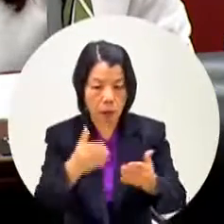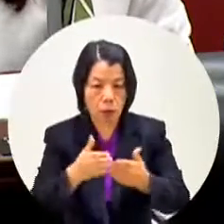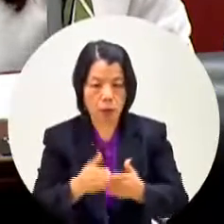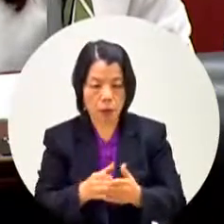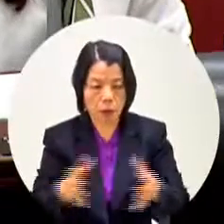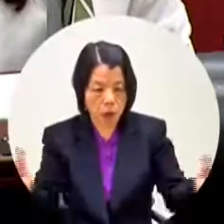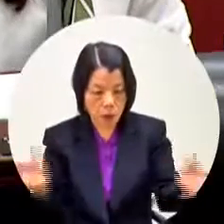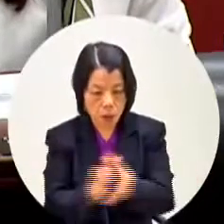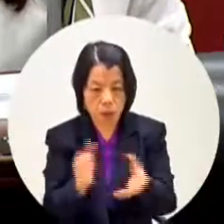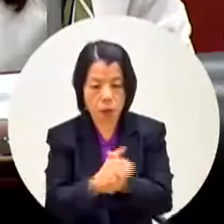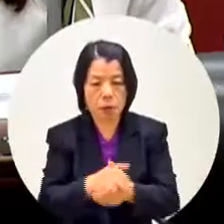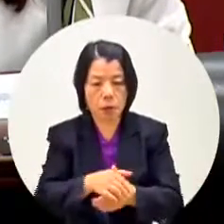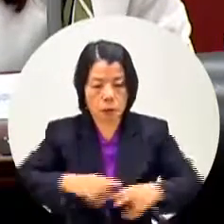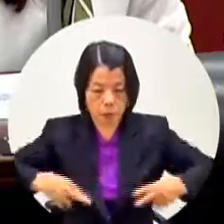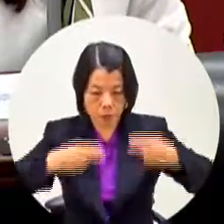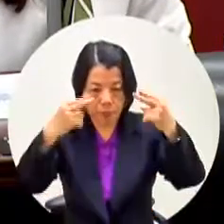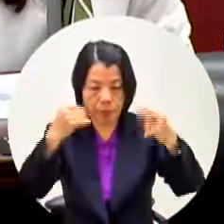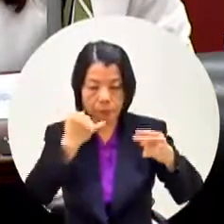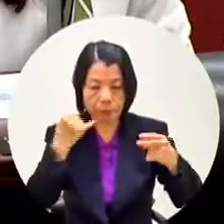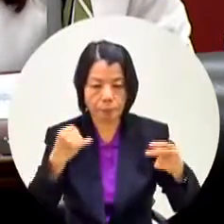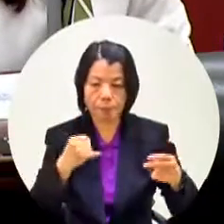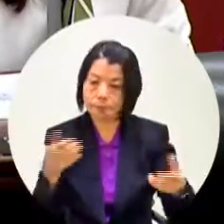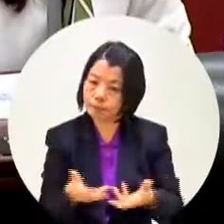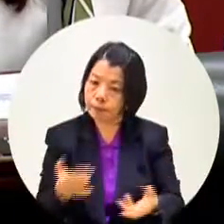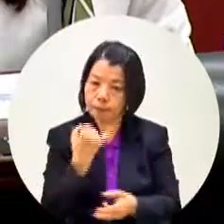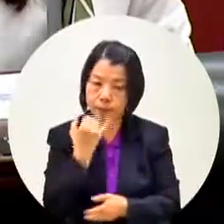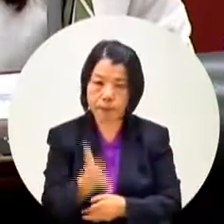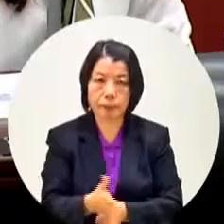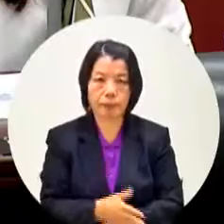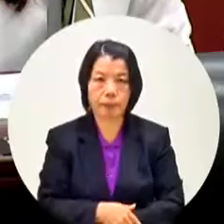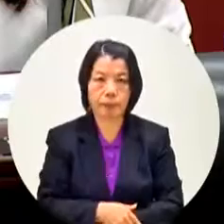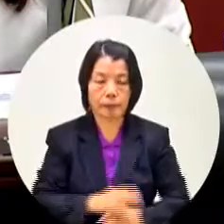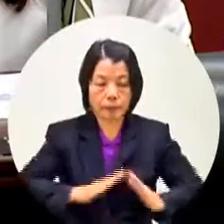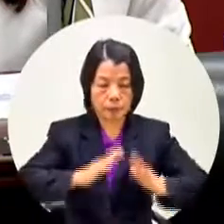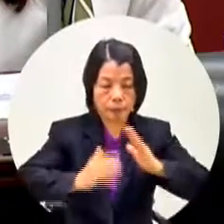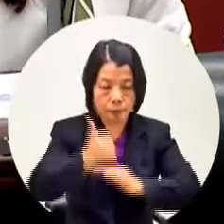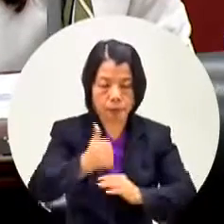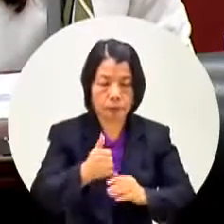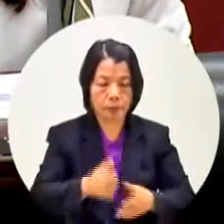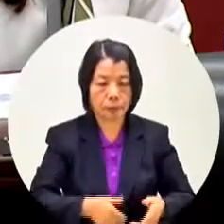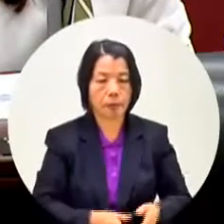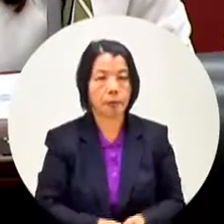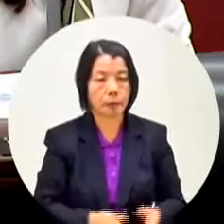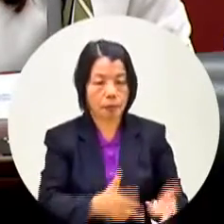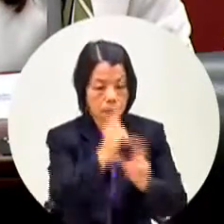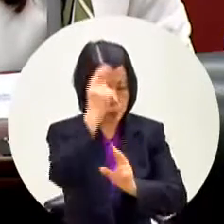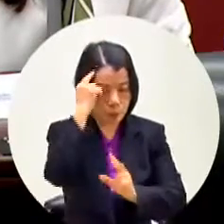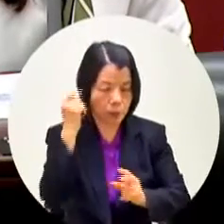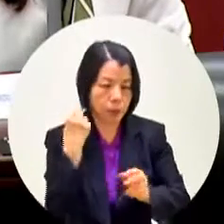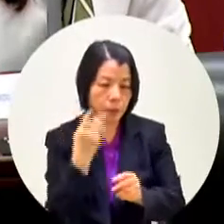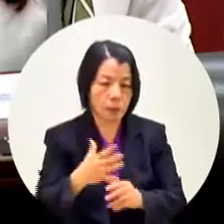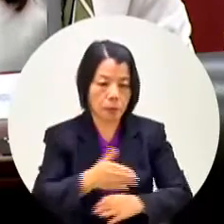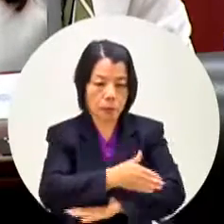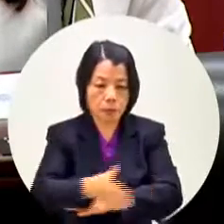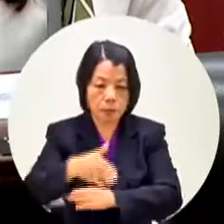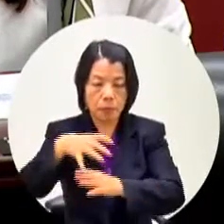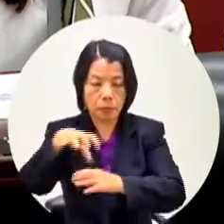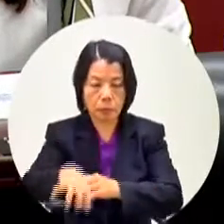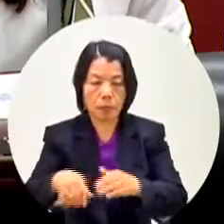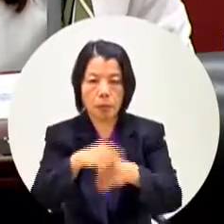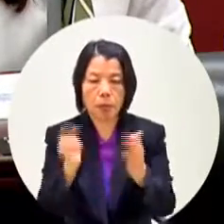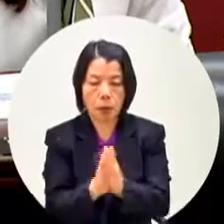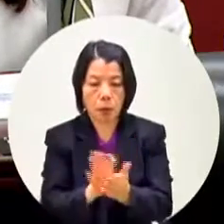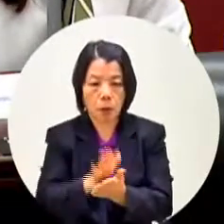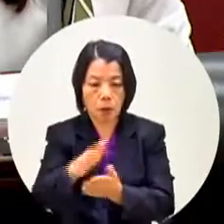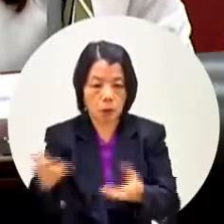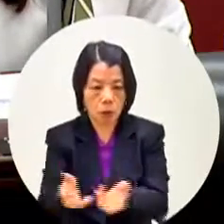那本席想就是针对这些问题，它可能是不是在需要透过我们邻近的高雄新市镇